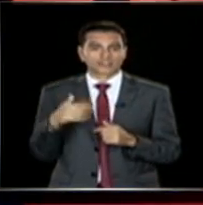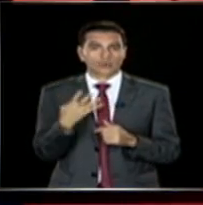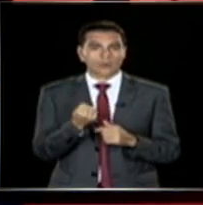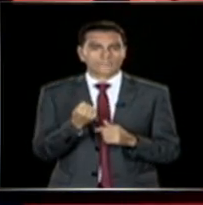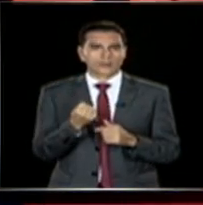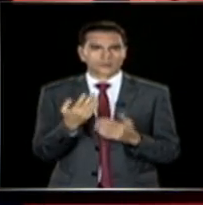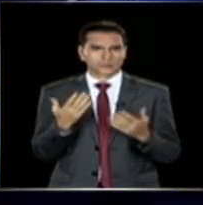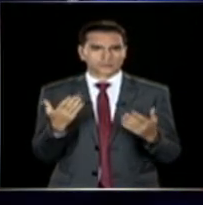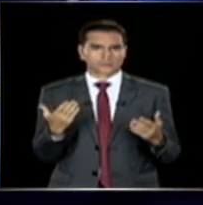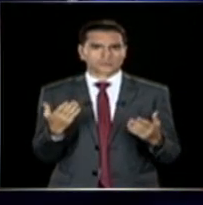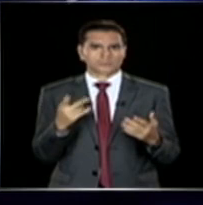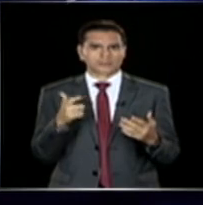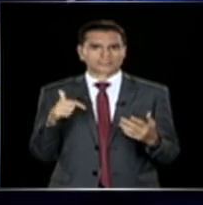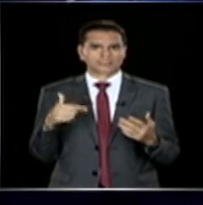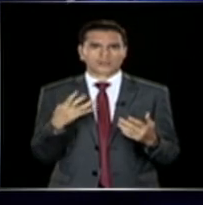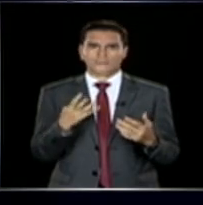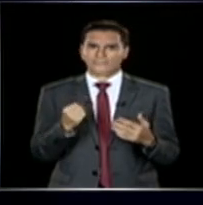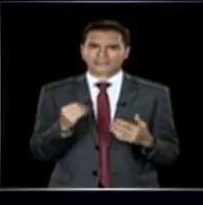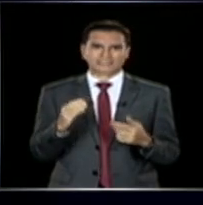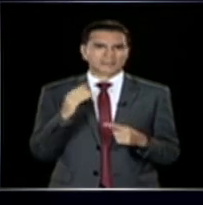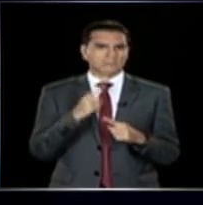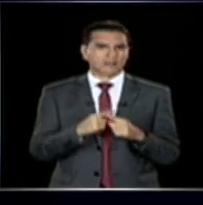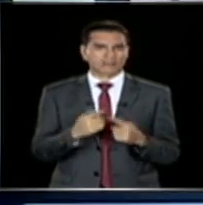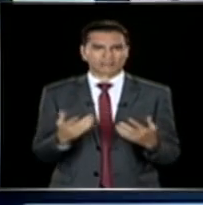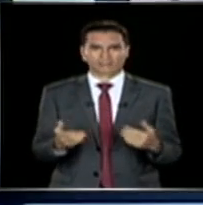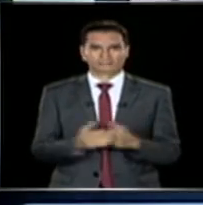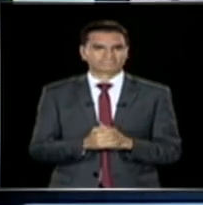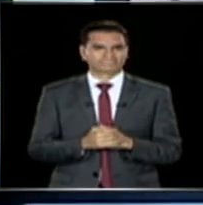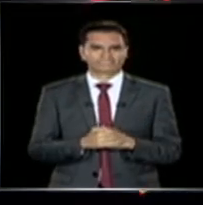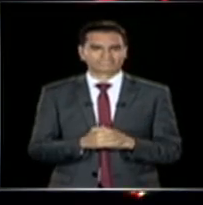146. 146 إجابة خاطئة.